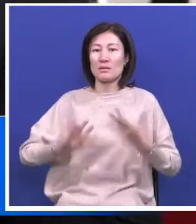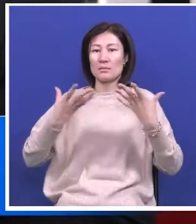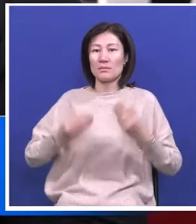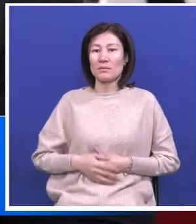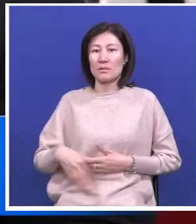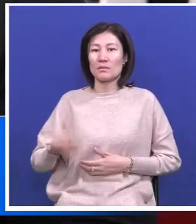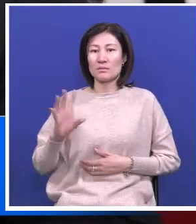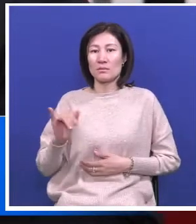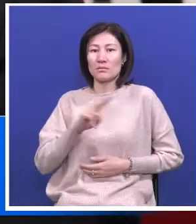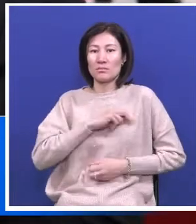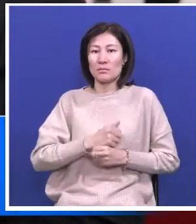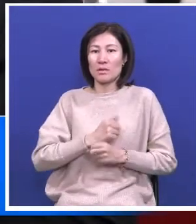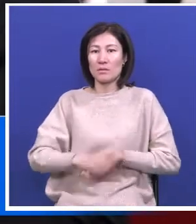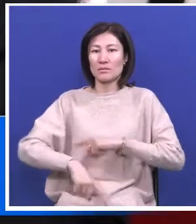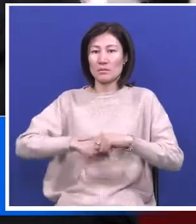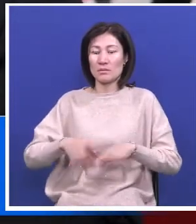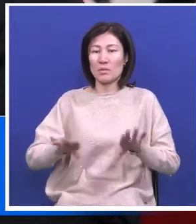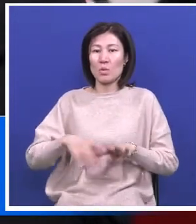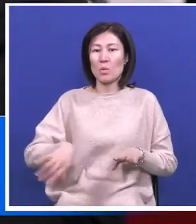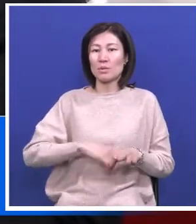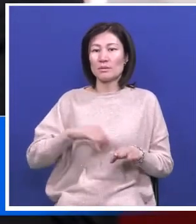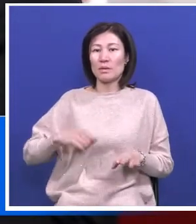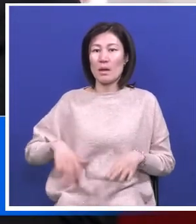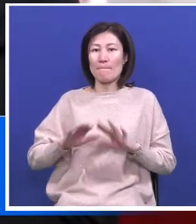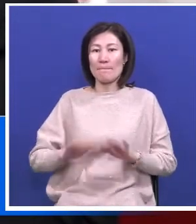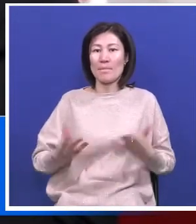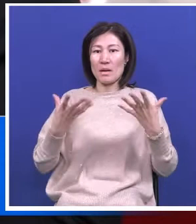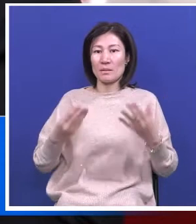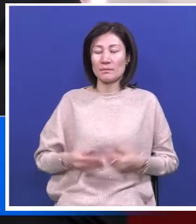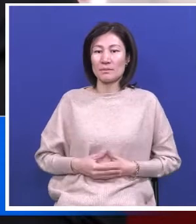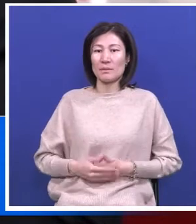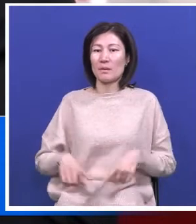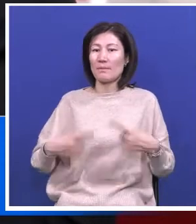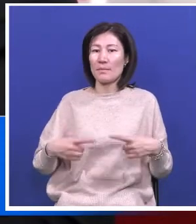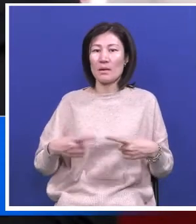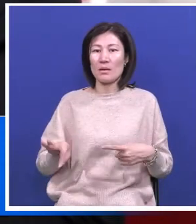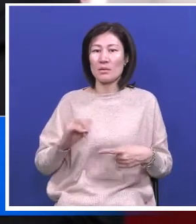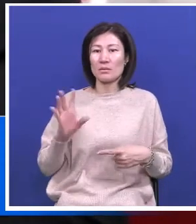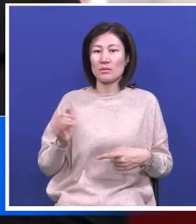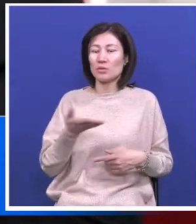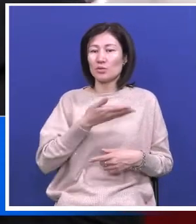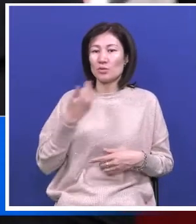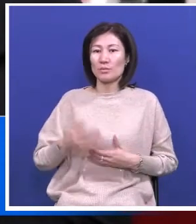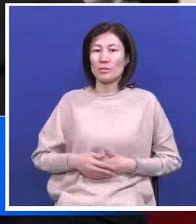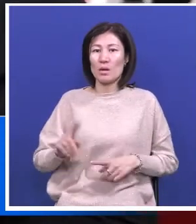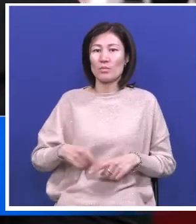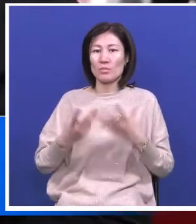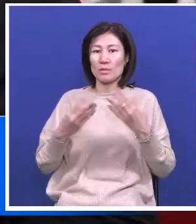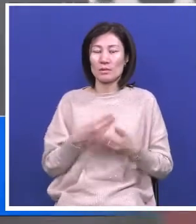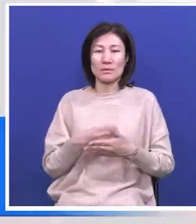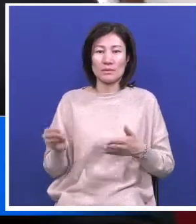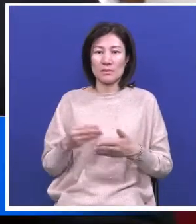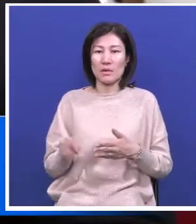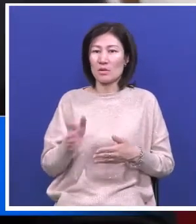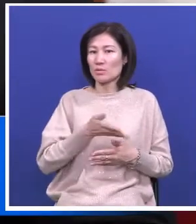электронды түрде қойылады, ол сайтқа кіріп, өзі табелдерге балам барды, бармаған күндеріне қойылмайды, яғни ол күндеріне қаражат